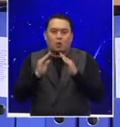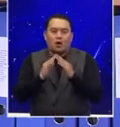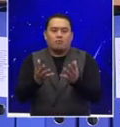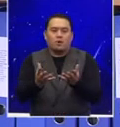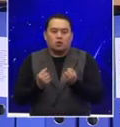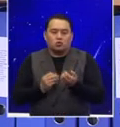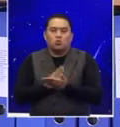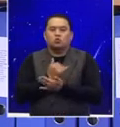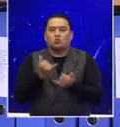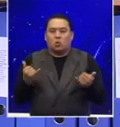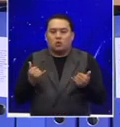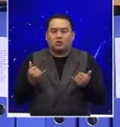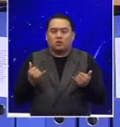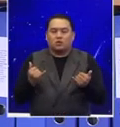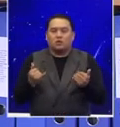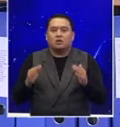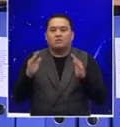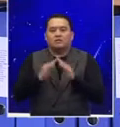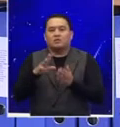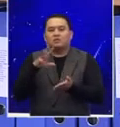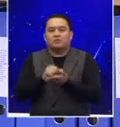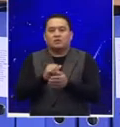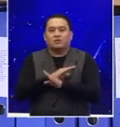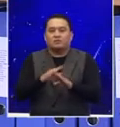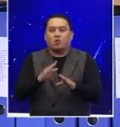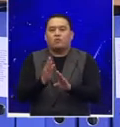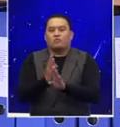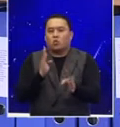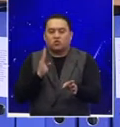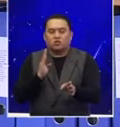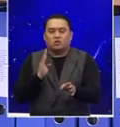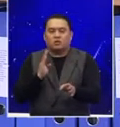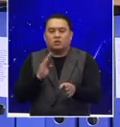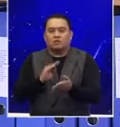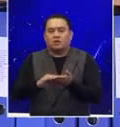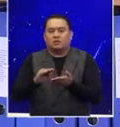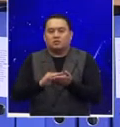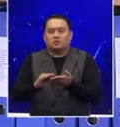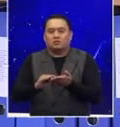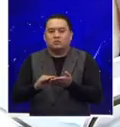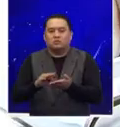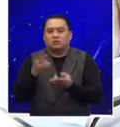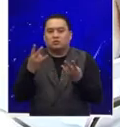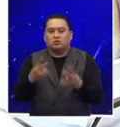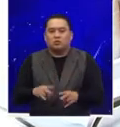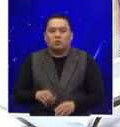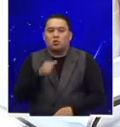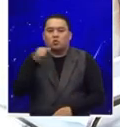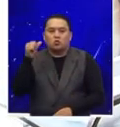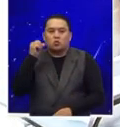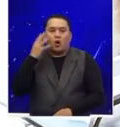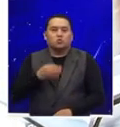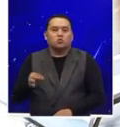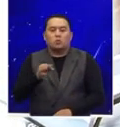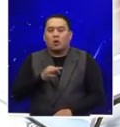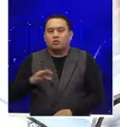получать эти все услуги, не ходя в отдел занятости, не стоя в очереди, не писая каких-то либо заявлений. В прошлом году в Алматинской